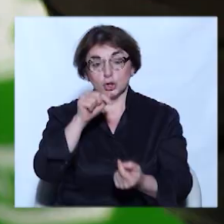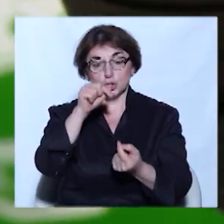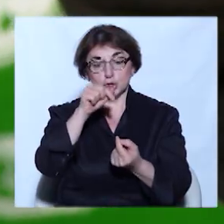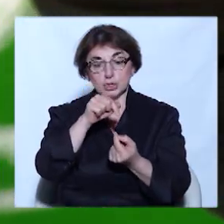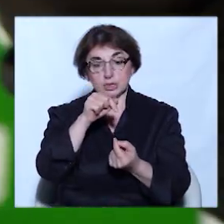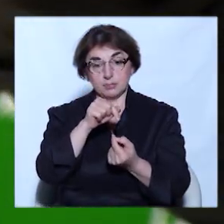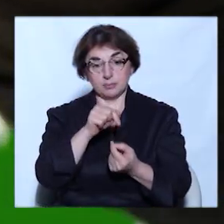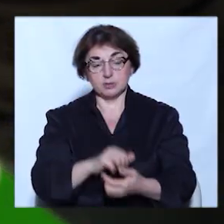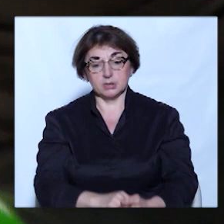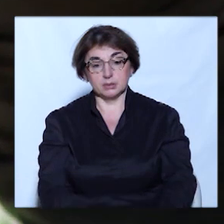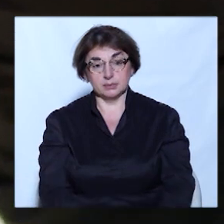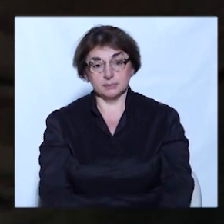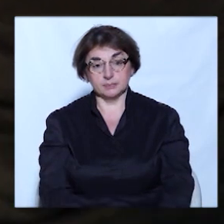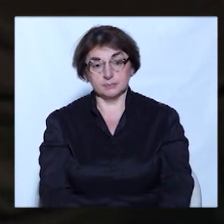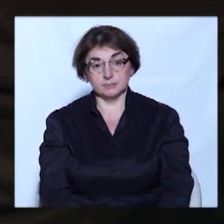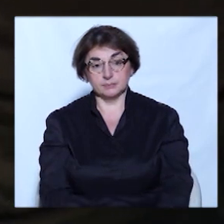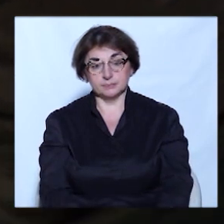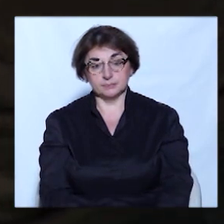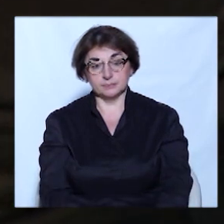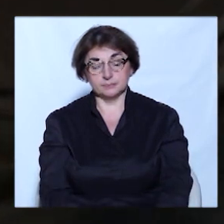შესაბამისად, აი ასე.